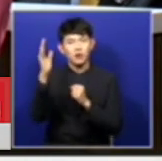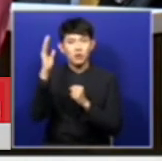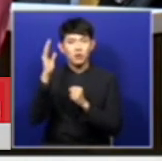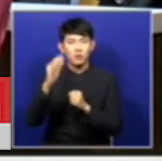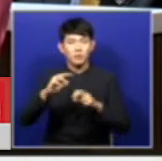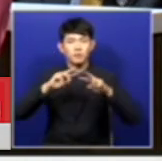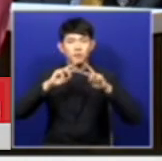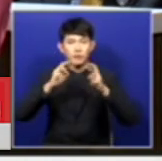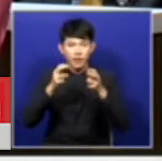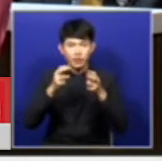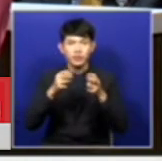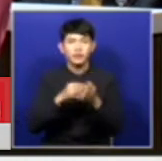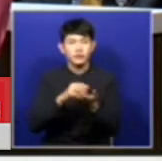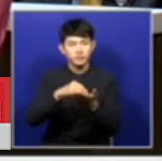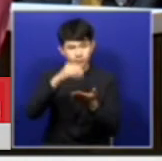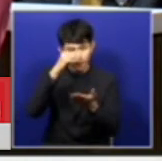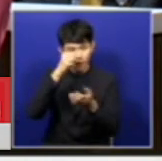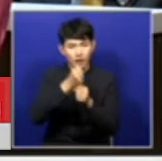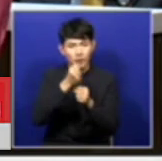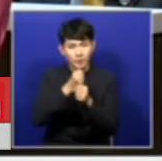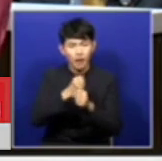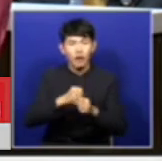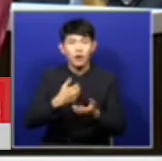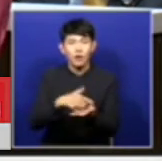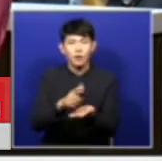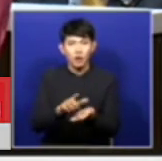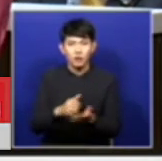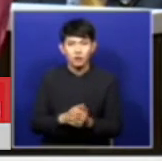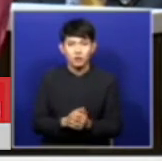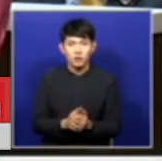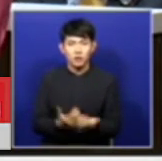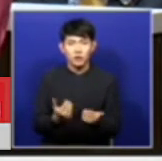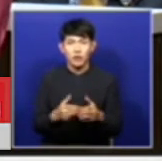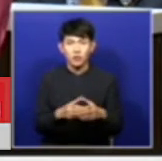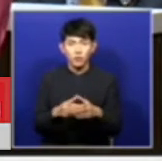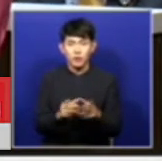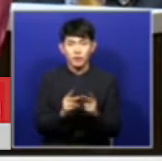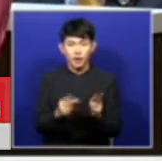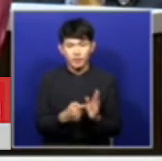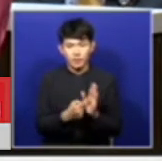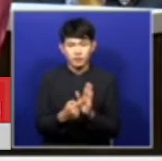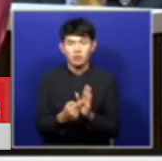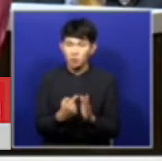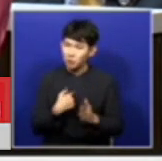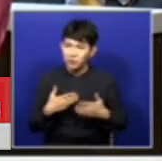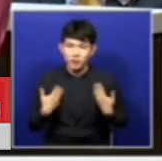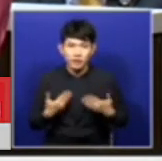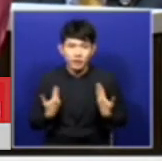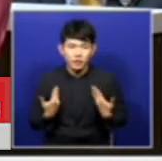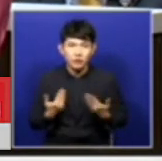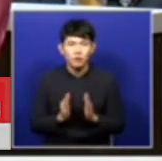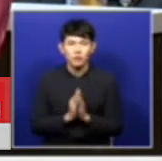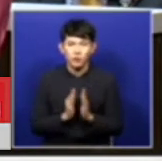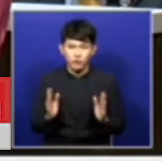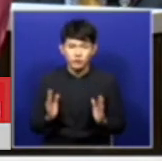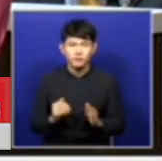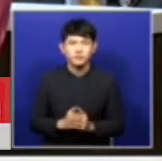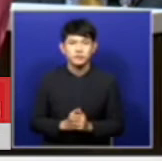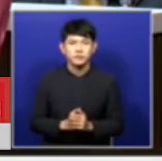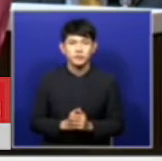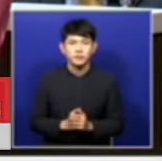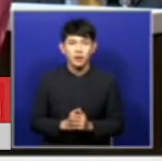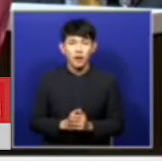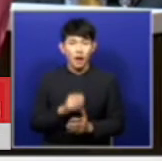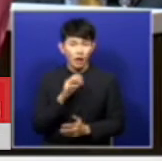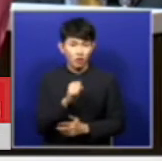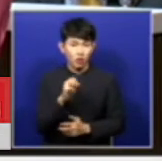สภาตอนนี้กรรมธิการท่านป้องกันและบรรเทาเนี่ยมานำเสนอยินดีครับขอบพระคุณมากเรื่องของท่านเมื่อมีมติผ่านสภ